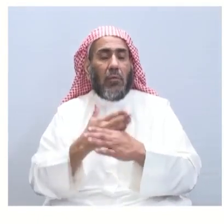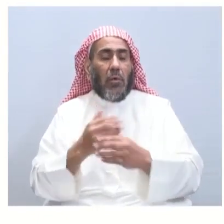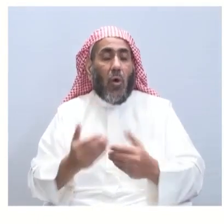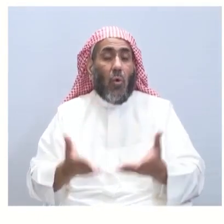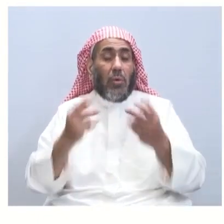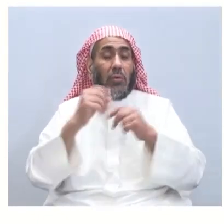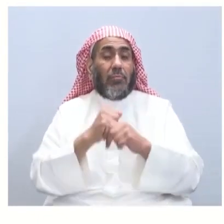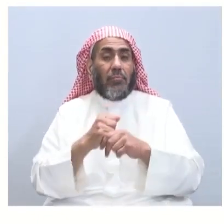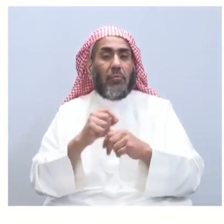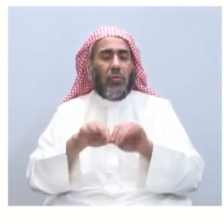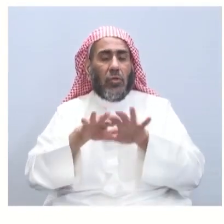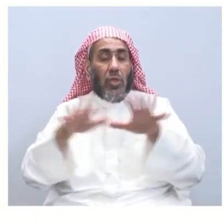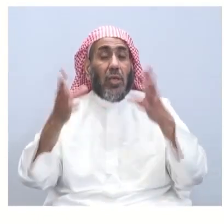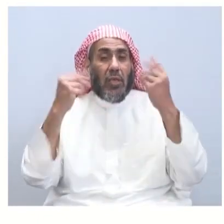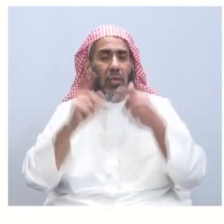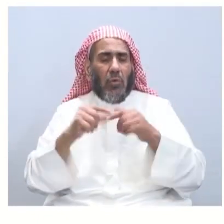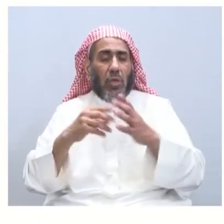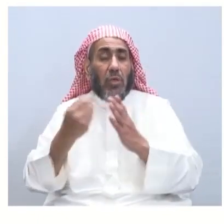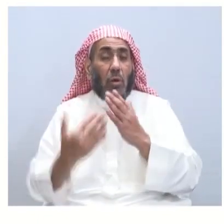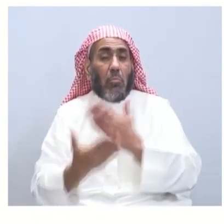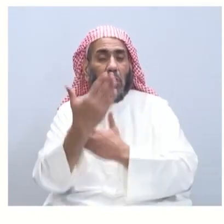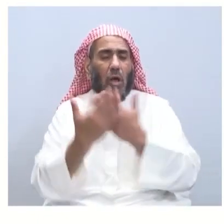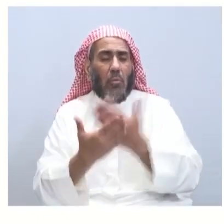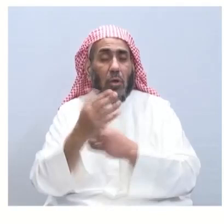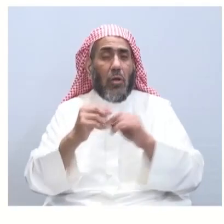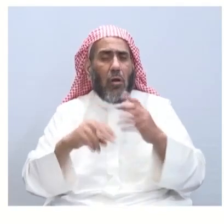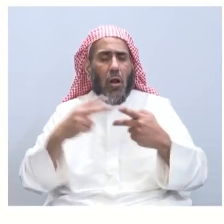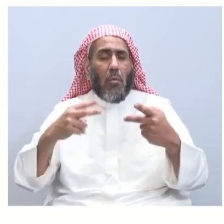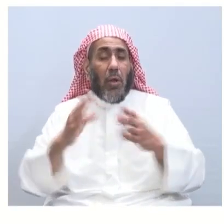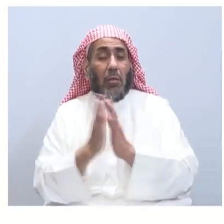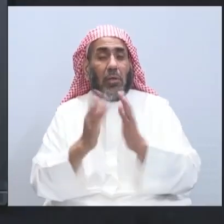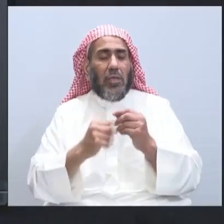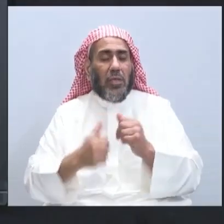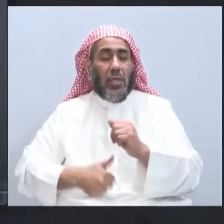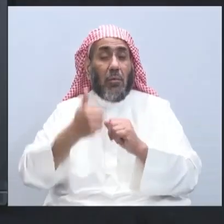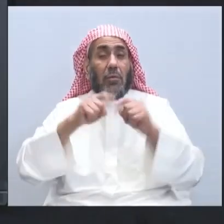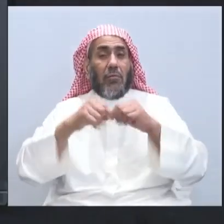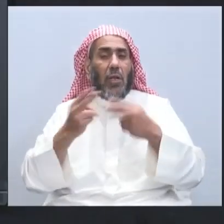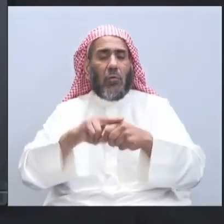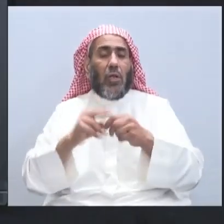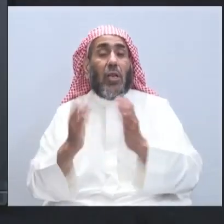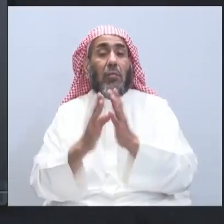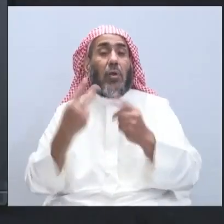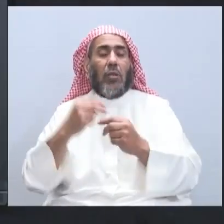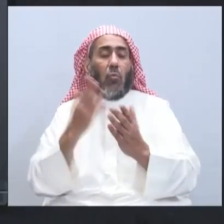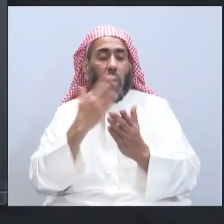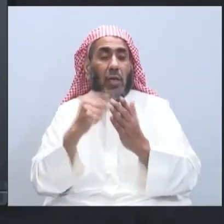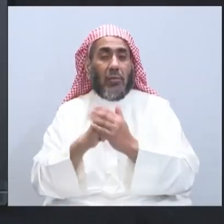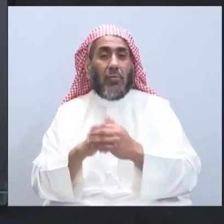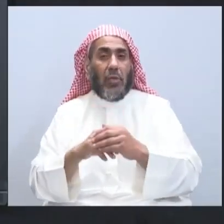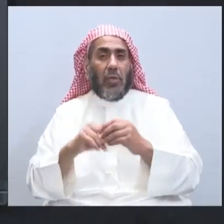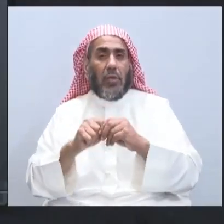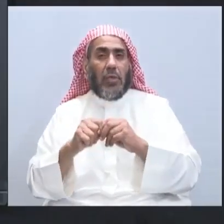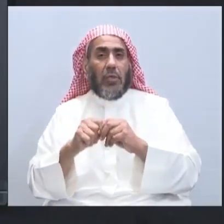ازدهار الادب الحديث انتشار التعليم وكث كثره المطابع كثره المطابع المكتبات التي ساهمت ايضا في العوده للادب القديم والقراءه